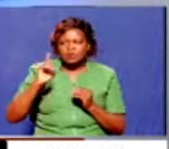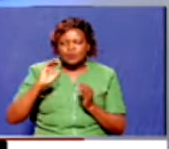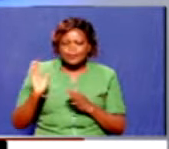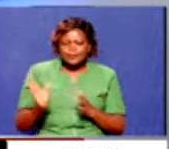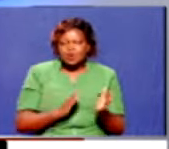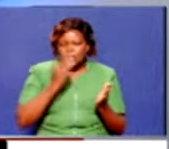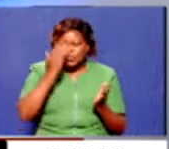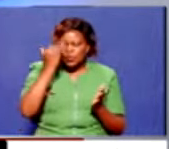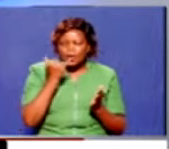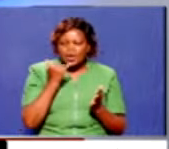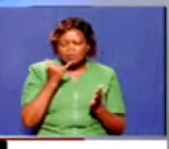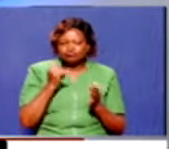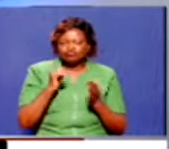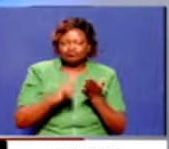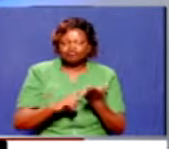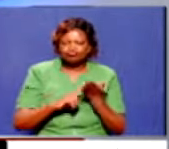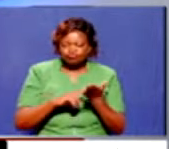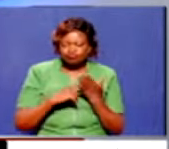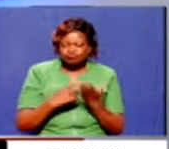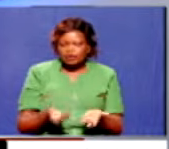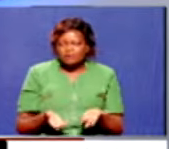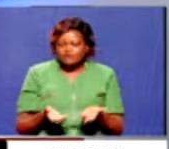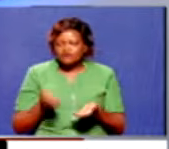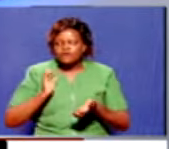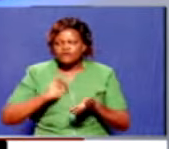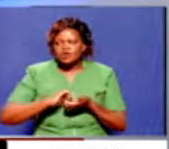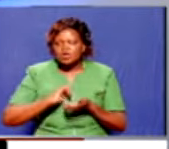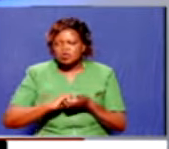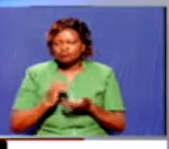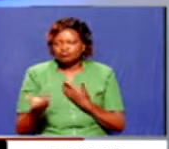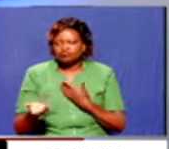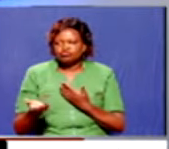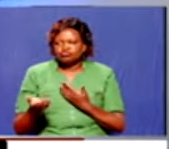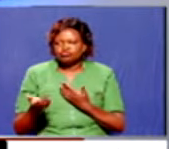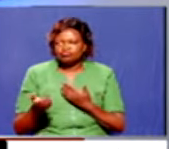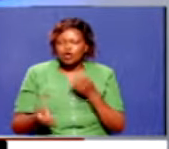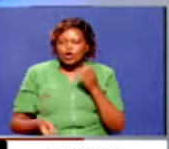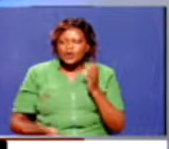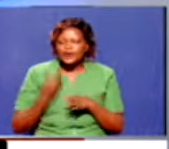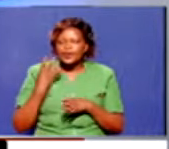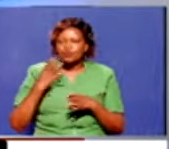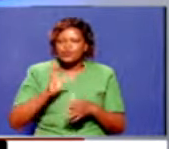na mashirikisho ya michezo humu nchini kuhusu mbinu kubuni bodi ya